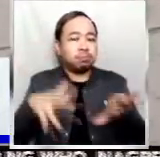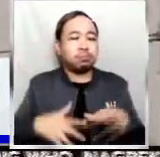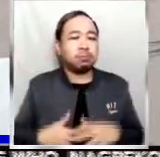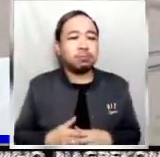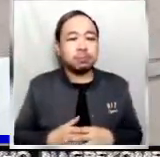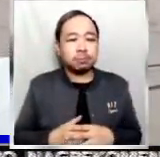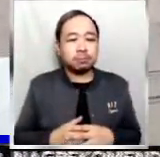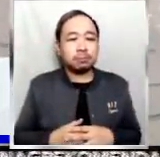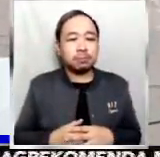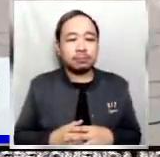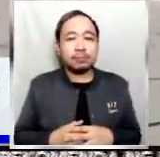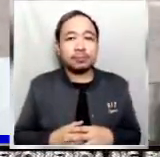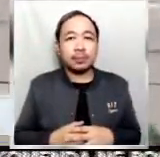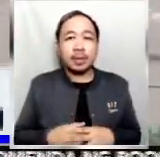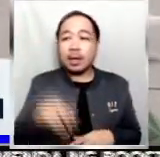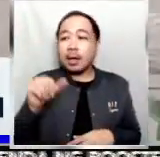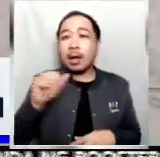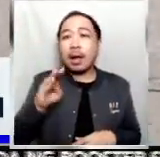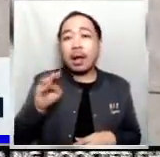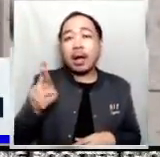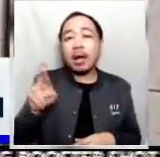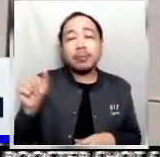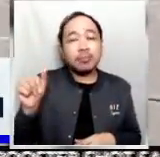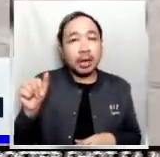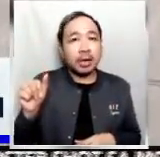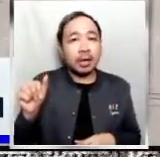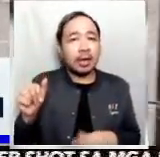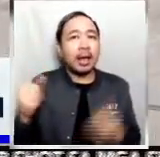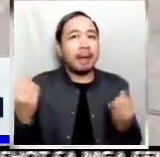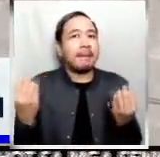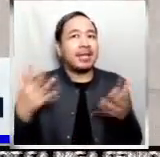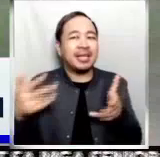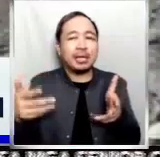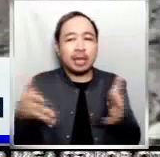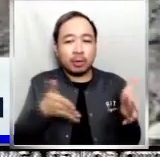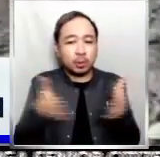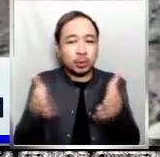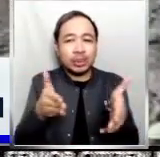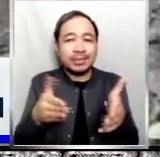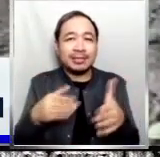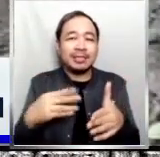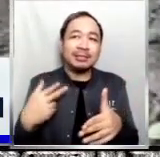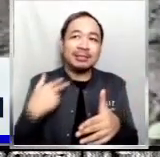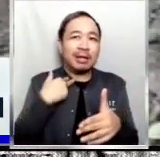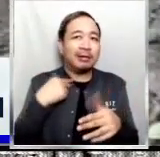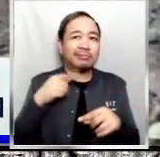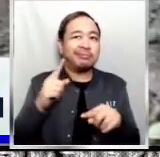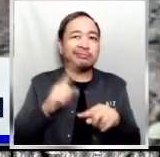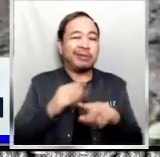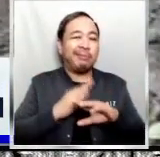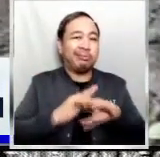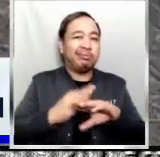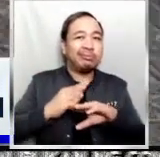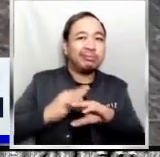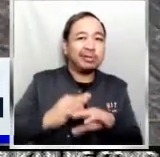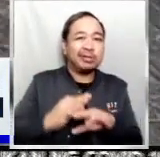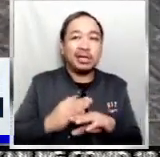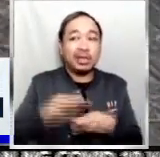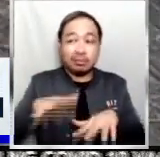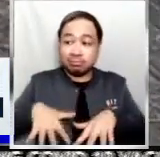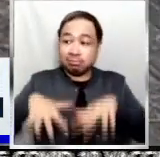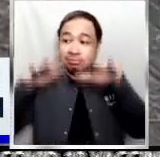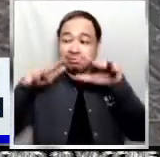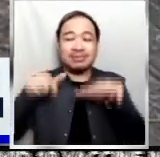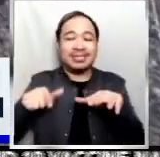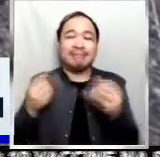Sa Tubo, Abra, ilang spillway ang hindi madaanan dahil sa taas ng baha. Kabi-kabila rin ang naitalang pagguho na